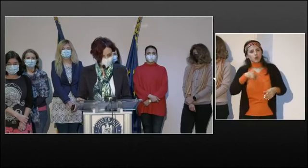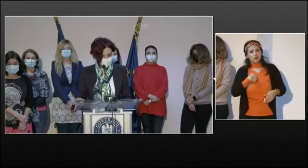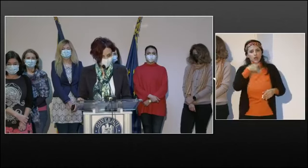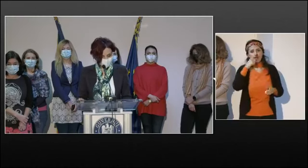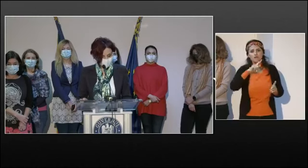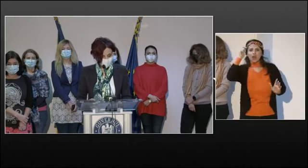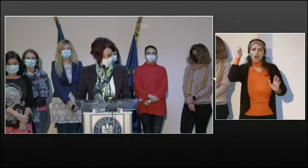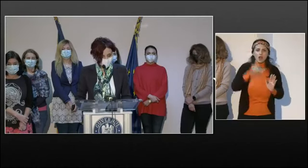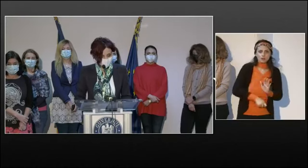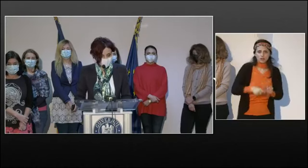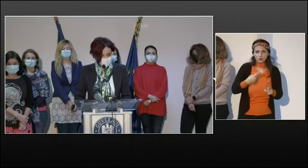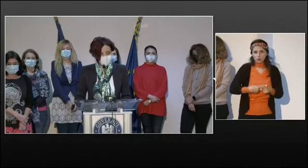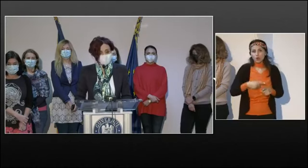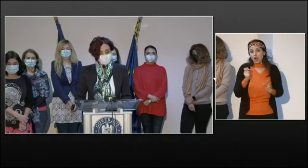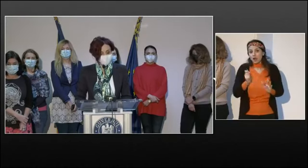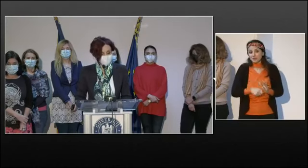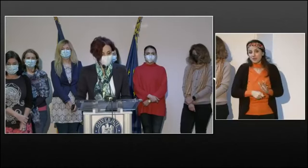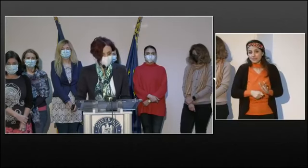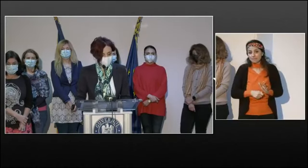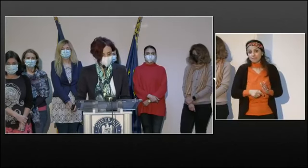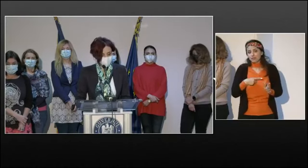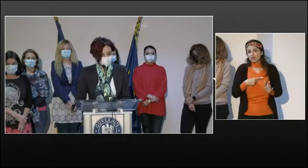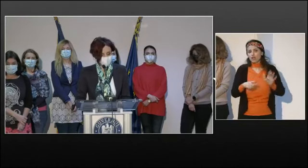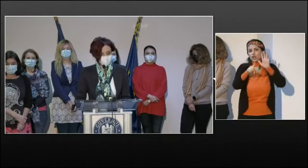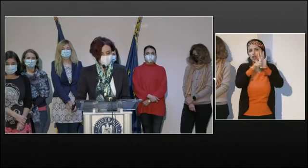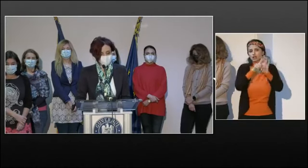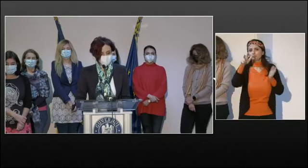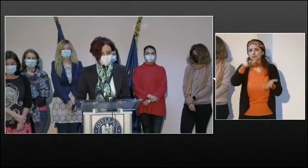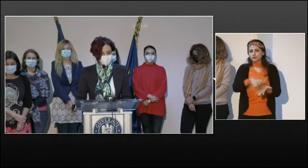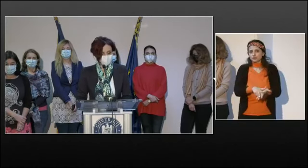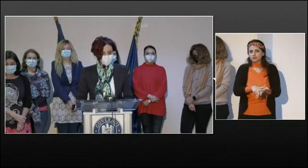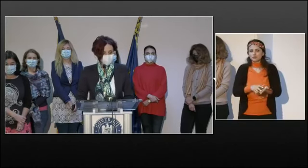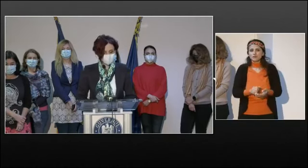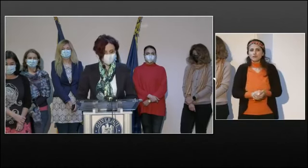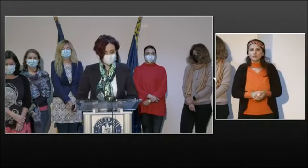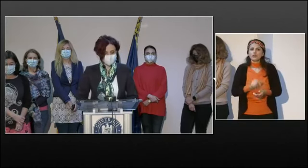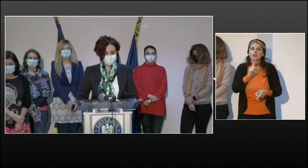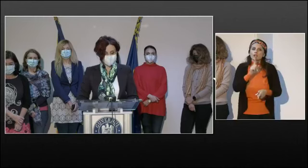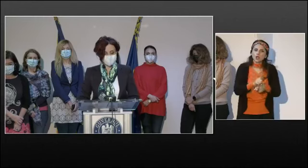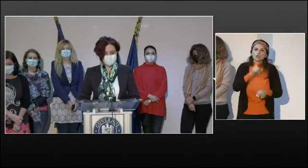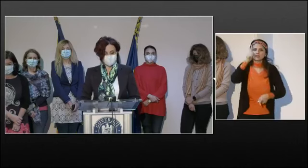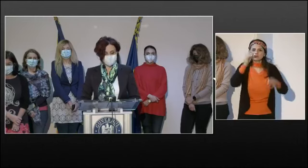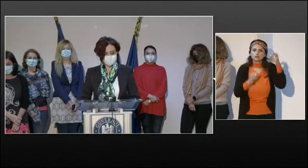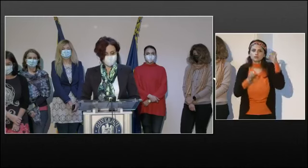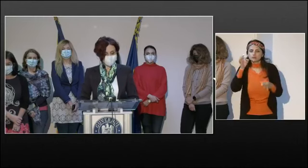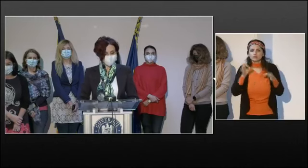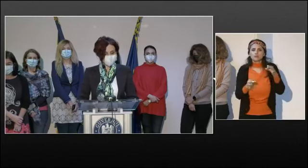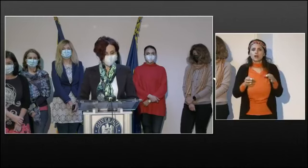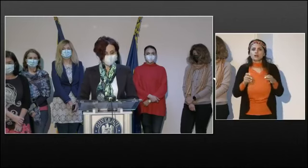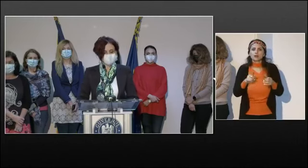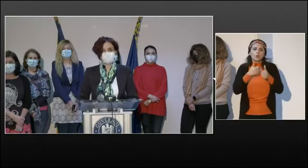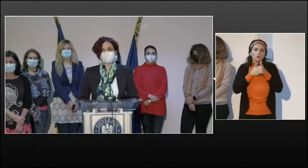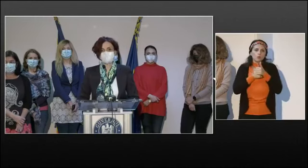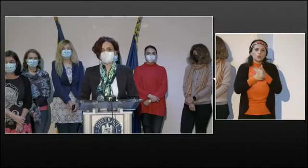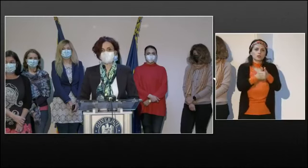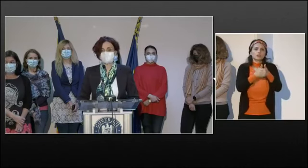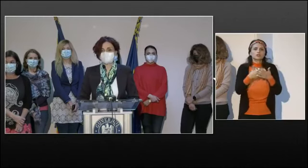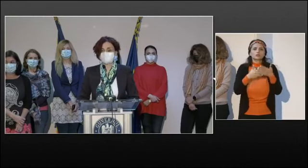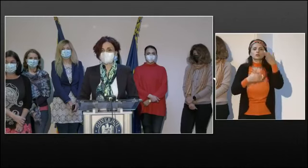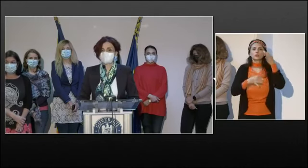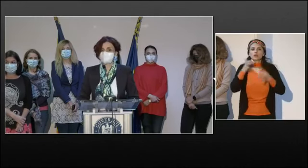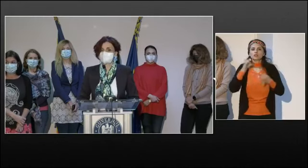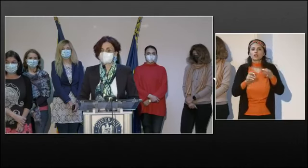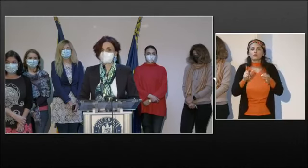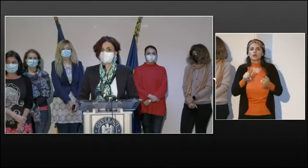contraventional in egala masura am elaborat un plan de control în domeniul adopției care urmărește implementarea masurilor